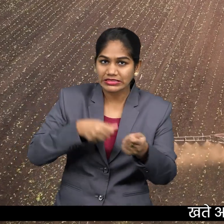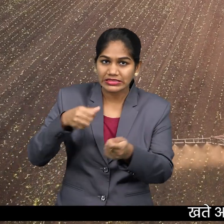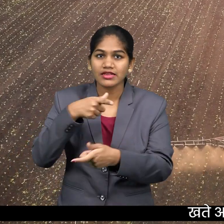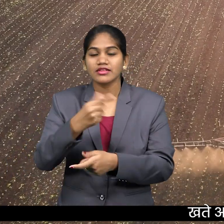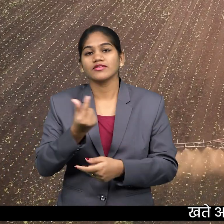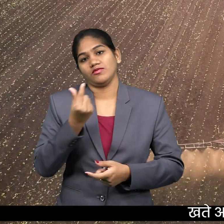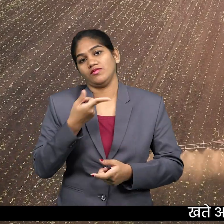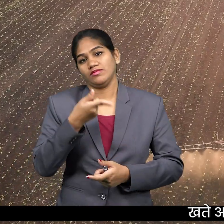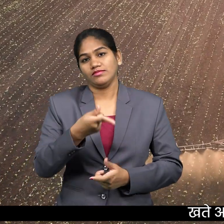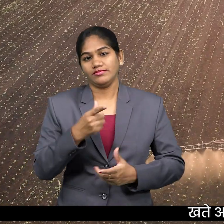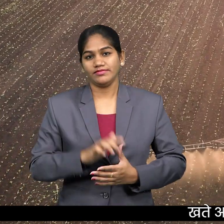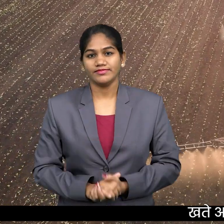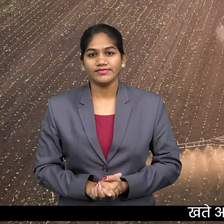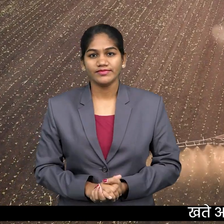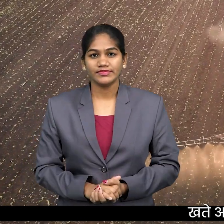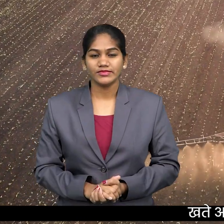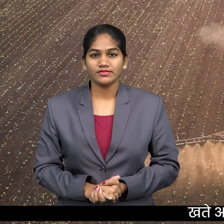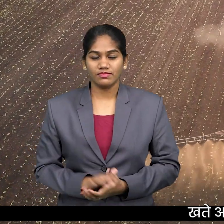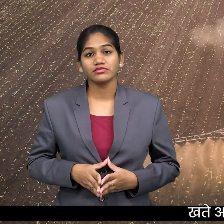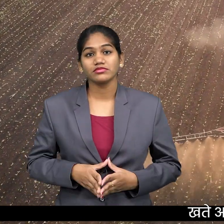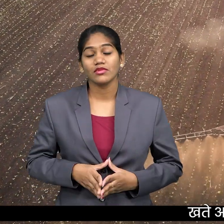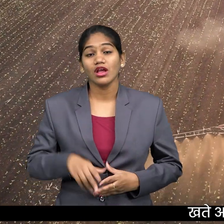खते आणि कीटकनाशके